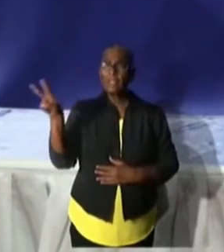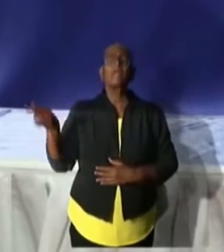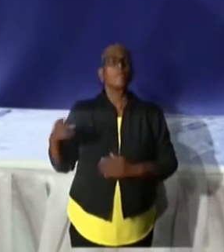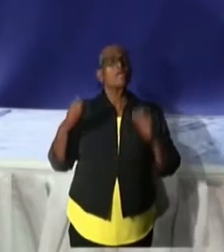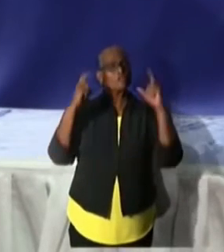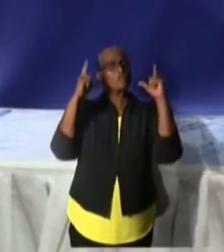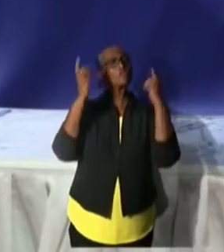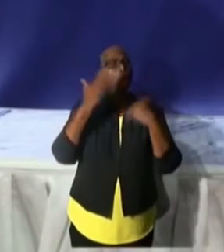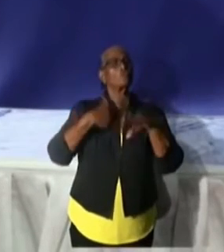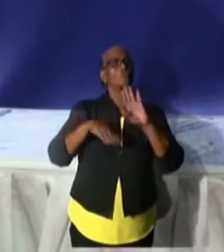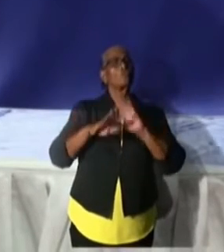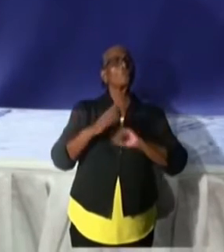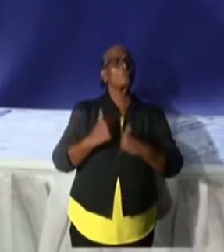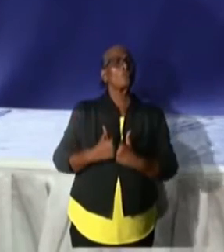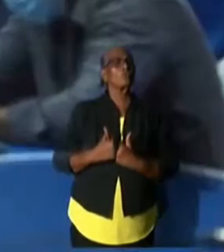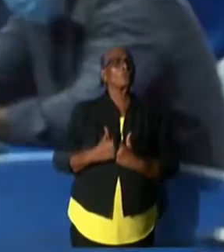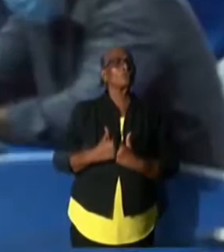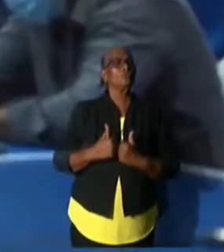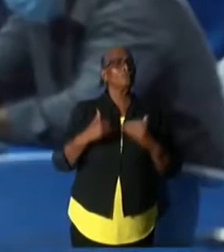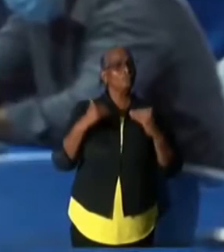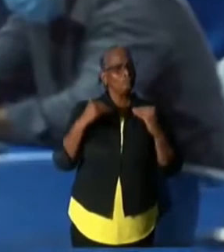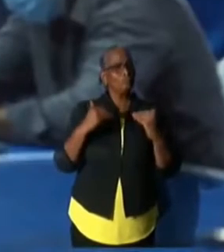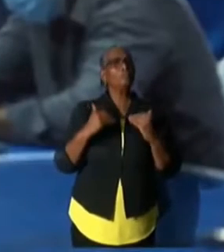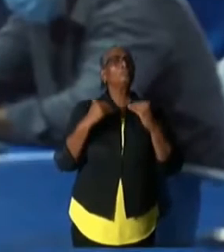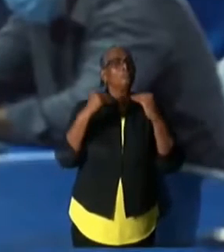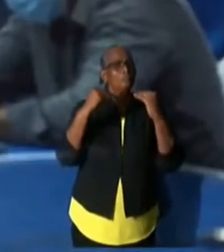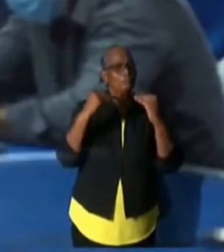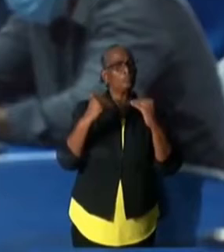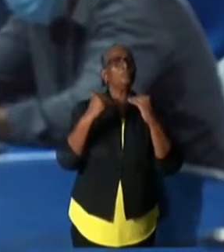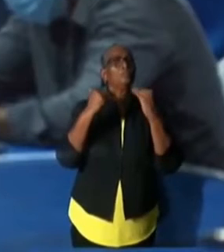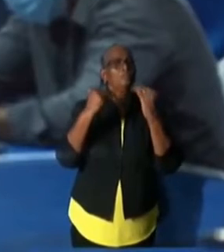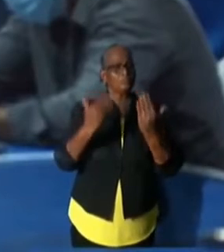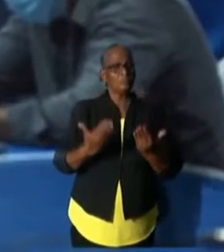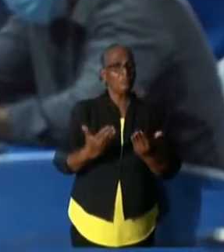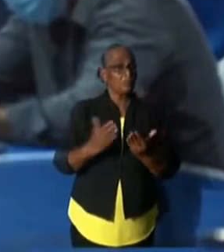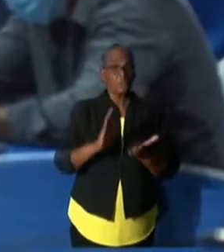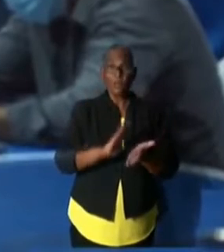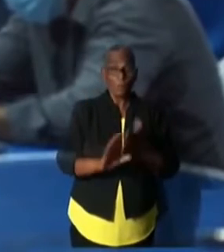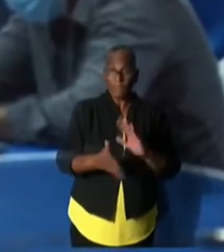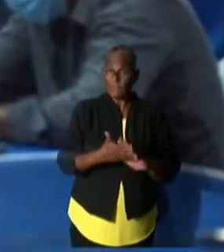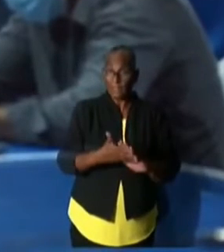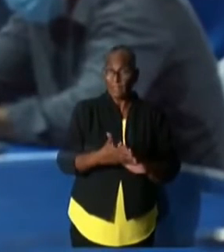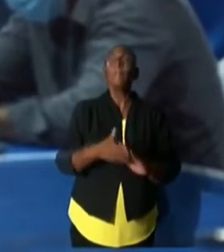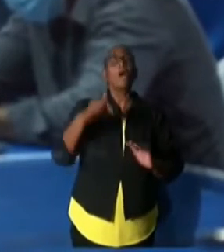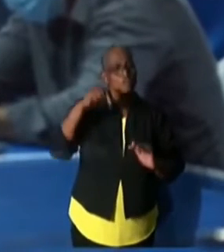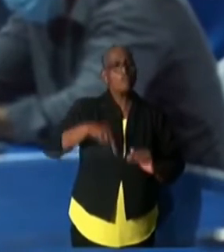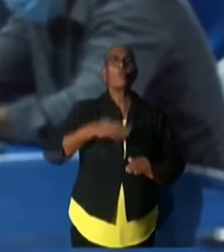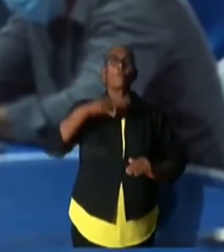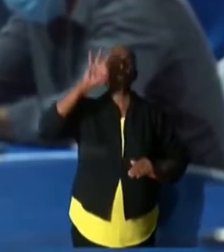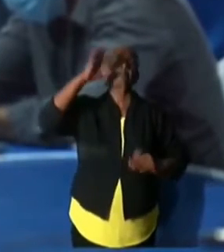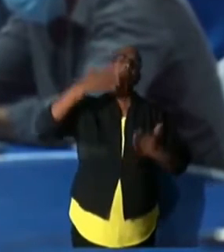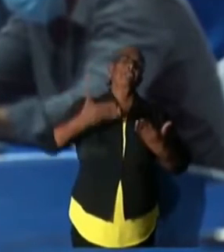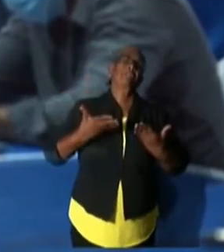werden, dat de bewustwording op gang begon te komen. Niet dat het er niet was, maar dat wij erop